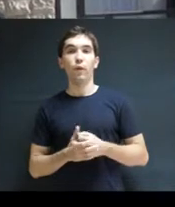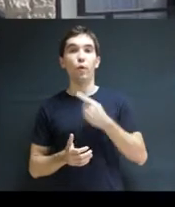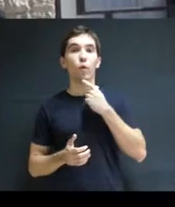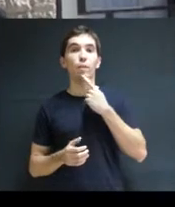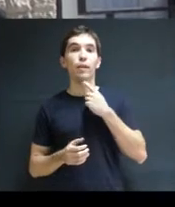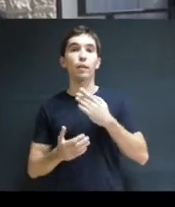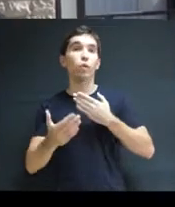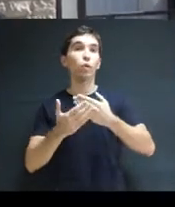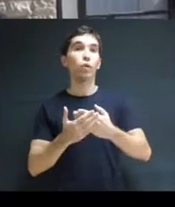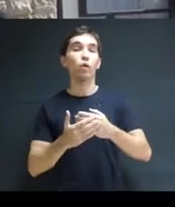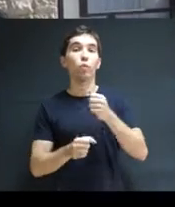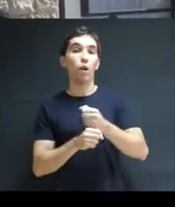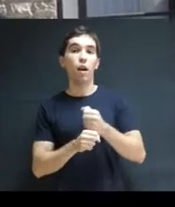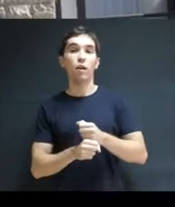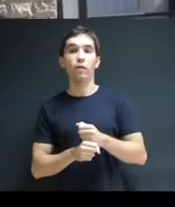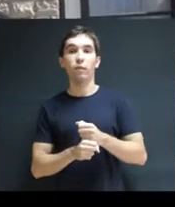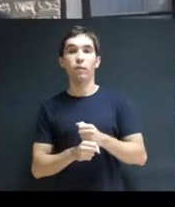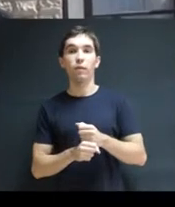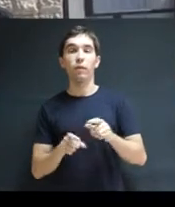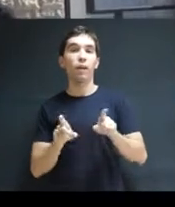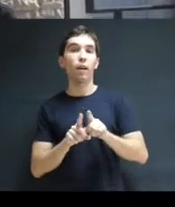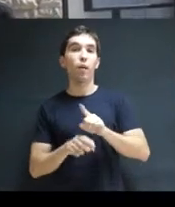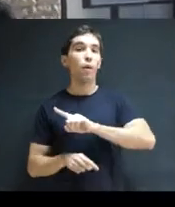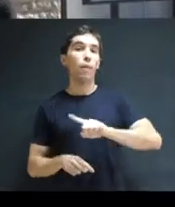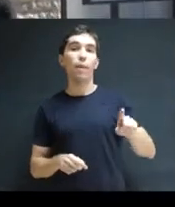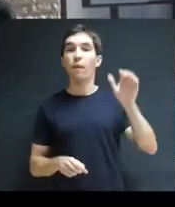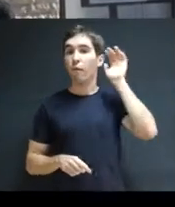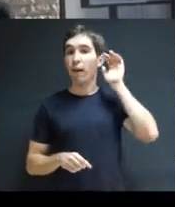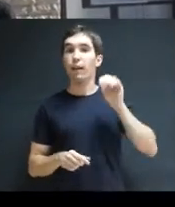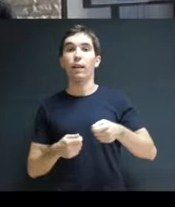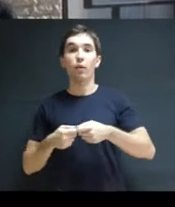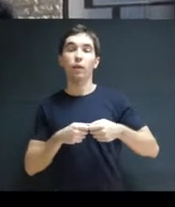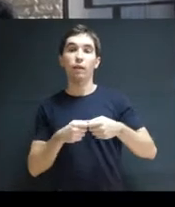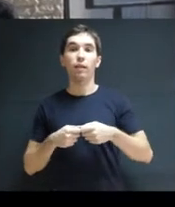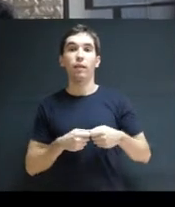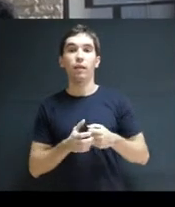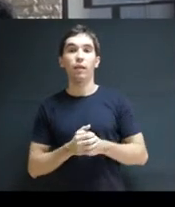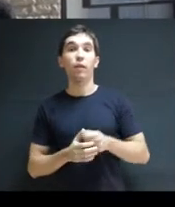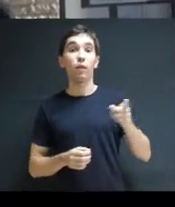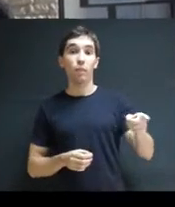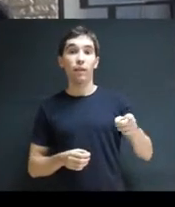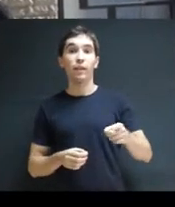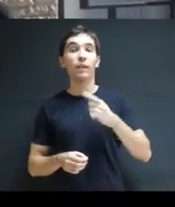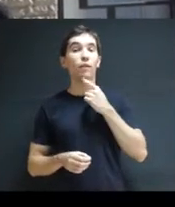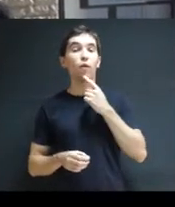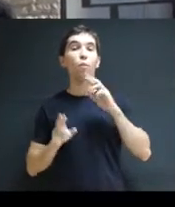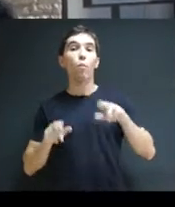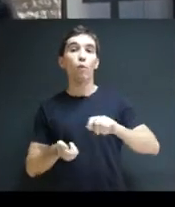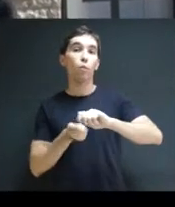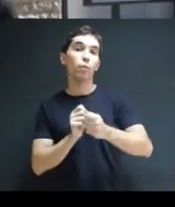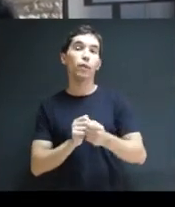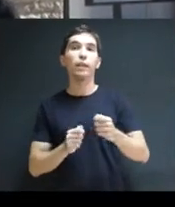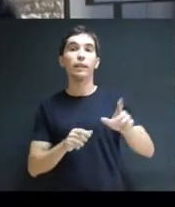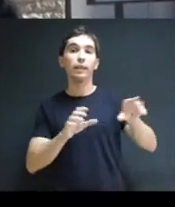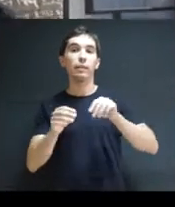recimo susrećemo u radu kao nevladina organizacija. To mi se svidjelo, znači što sam mogla razmijeniti